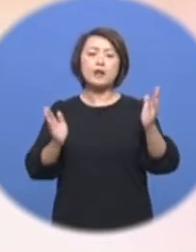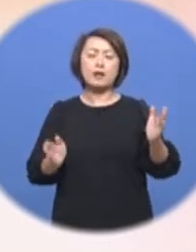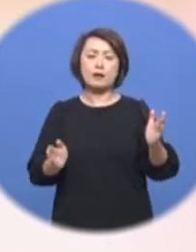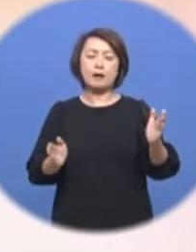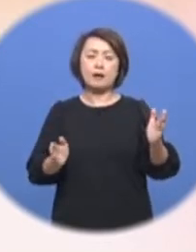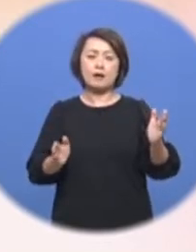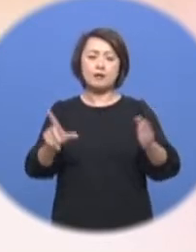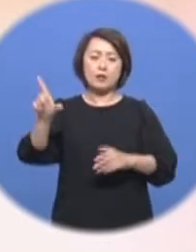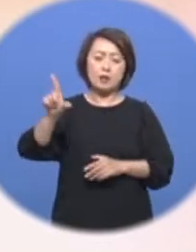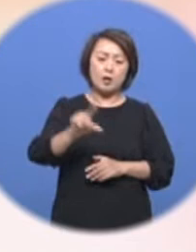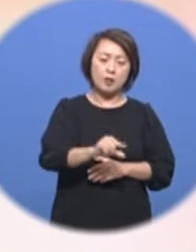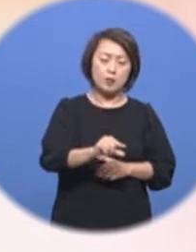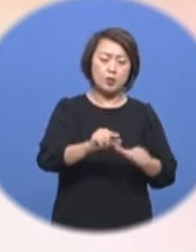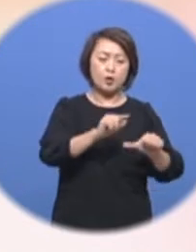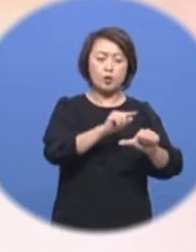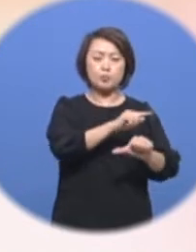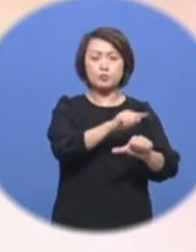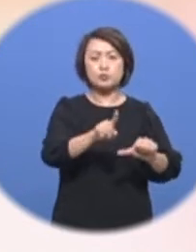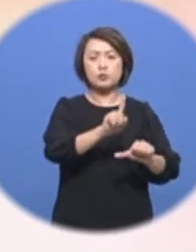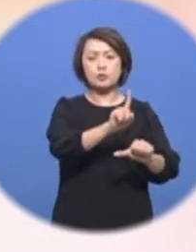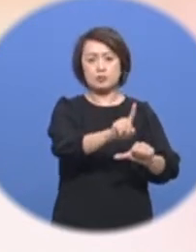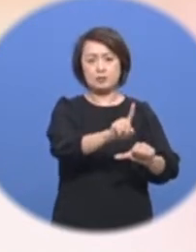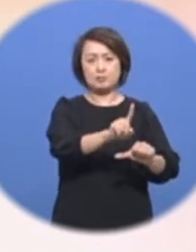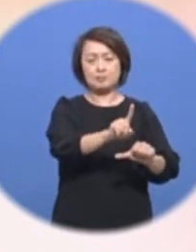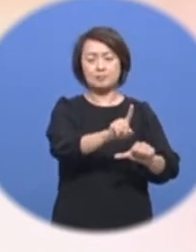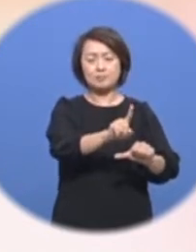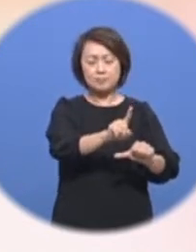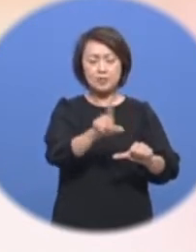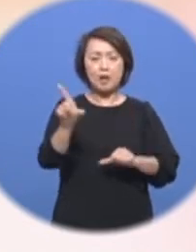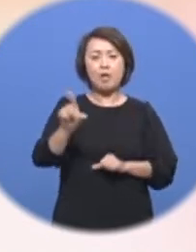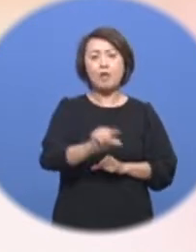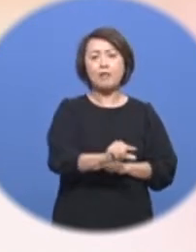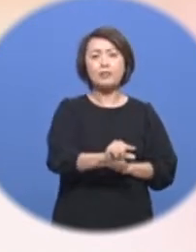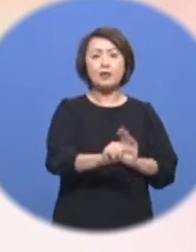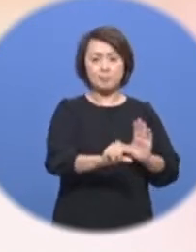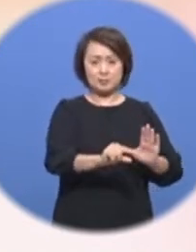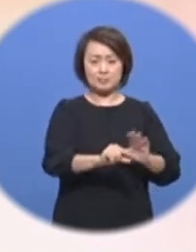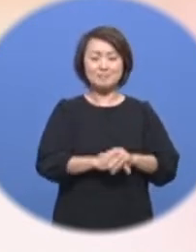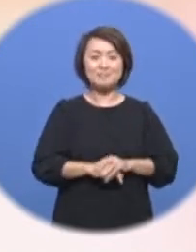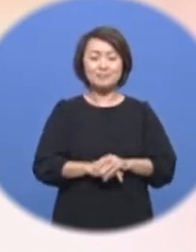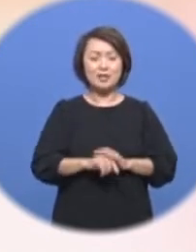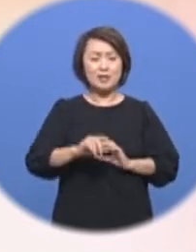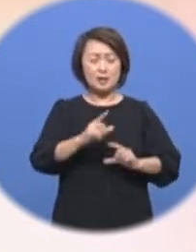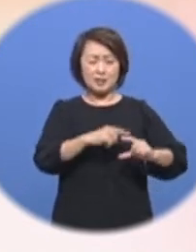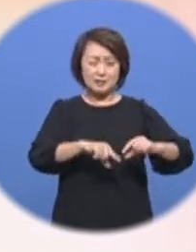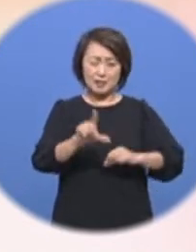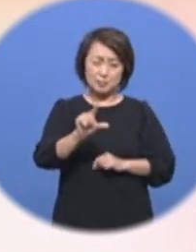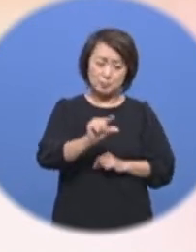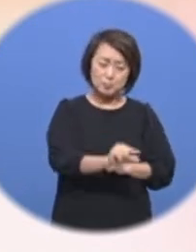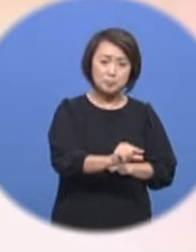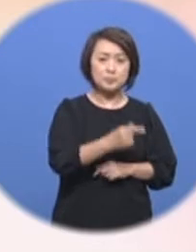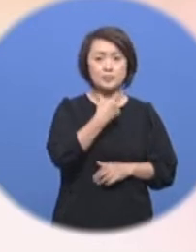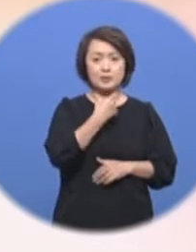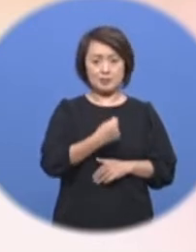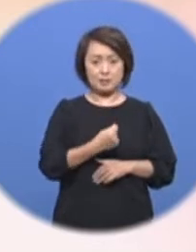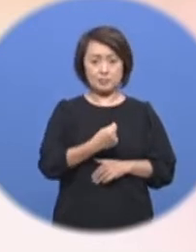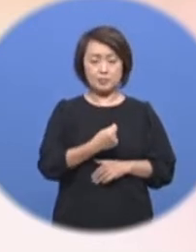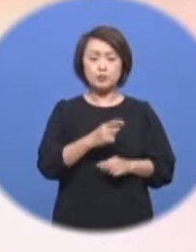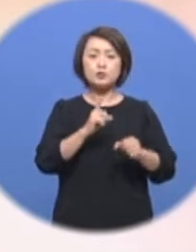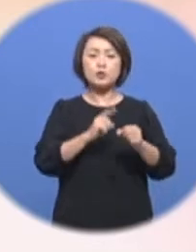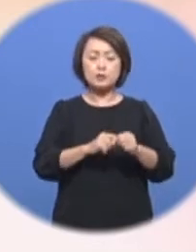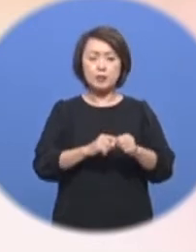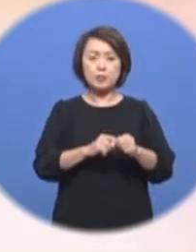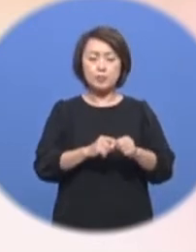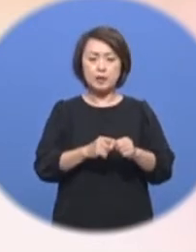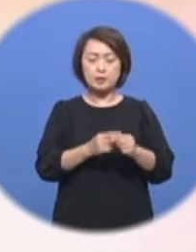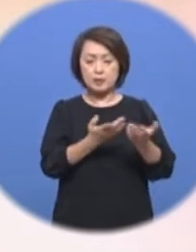約5分の1にまで大きく減ってきています。もっと減らしたいのですが、そのためには収